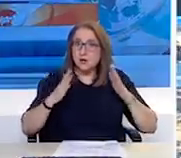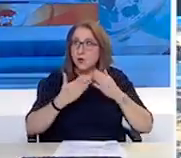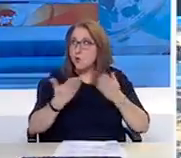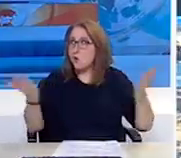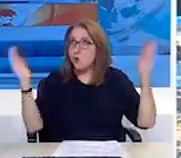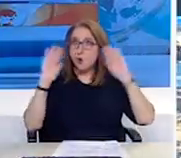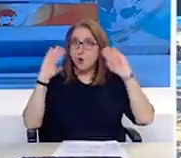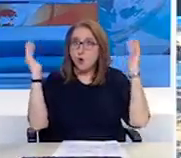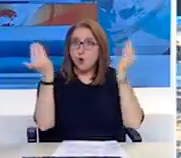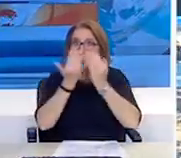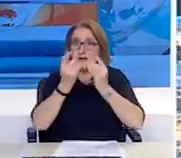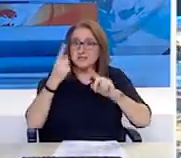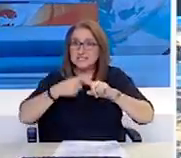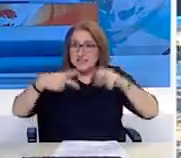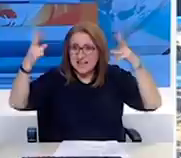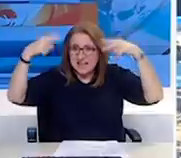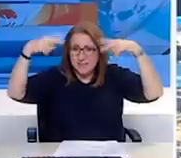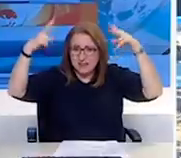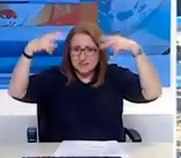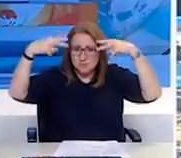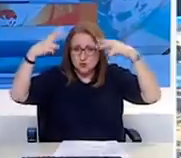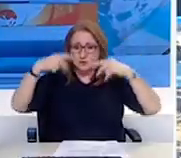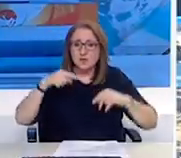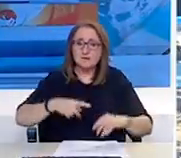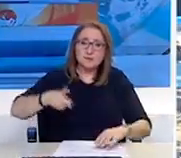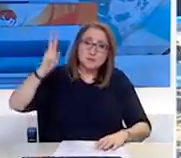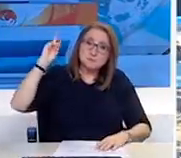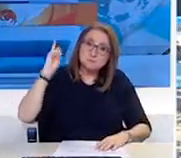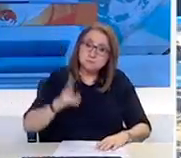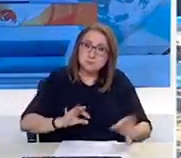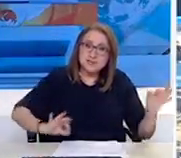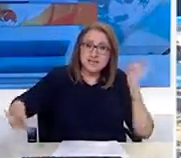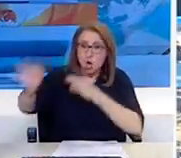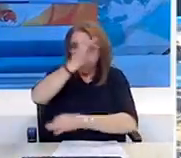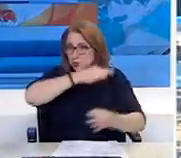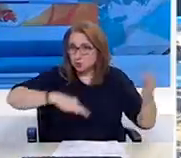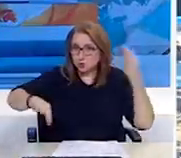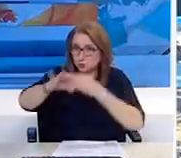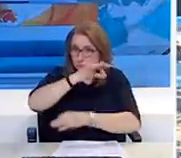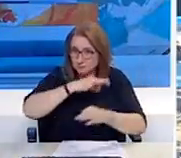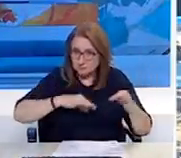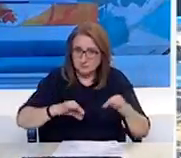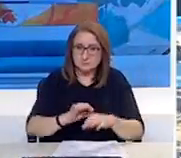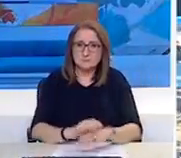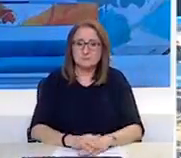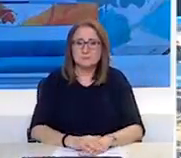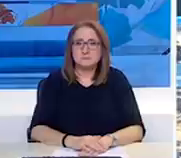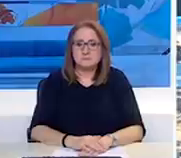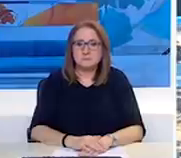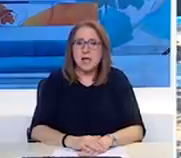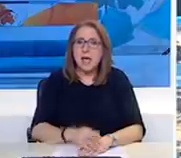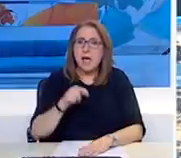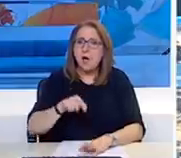υπάρχουν συστήματα κλιματισμού που ανακυκλώνουν τον αέρα και μπορεί να διασπείρουν τον ιό. Η σχετική εγκύκλιος της Διεύθυνσης Δημόσιας Υγείας για τα